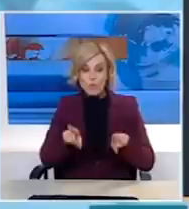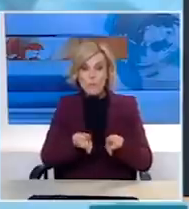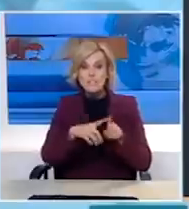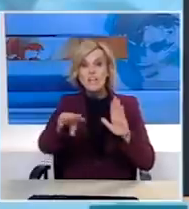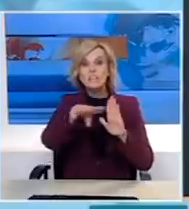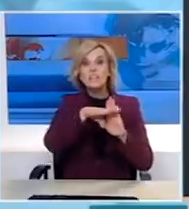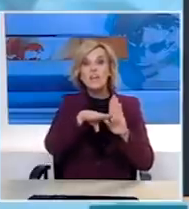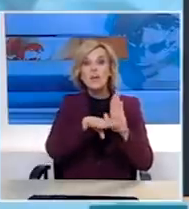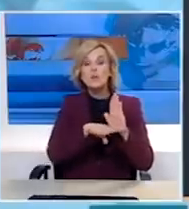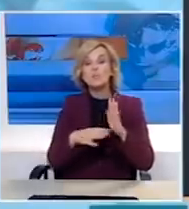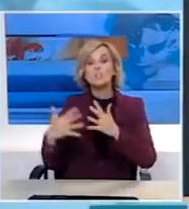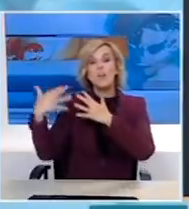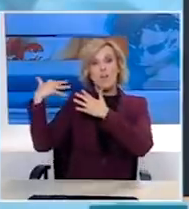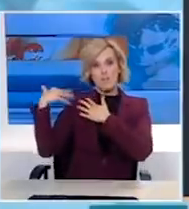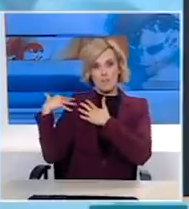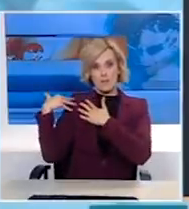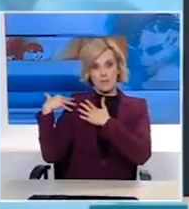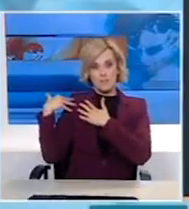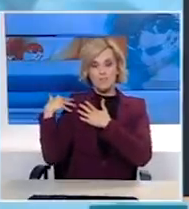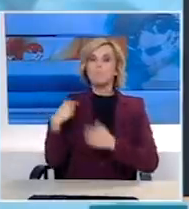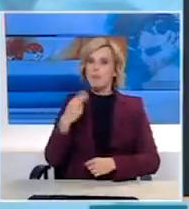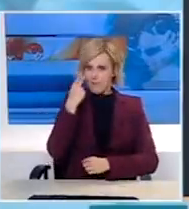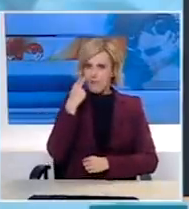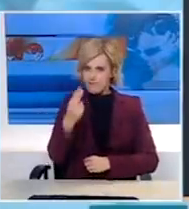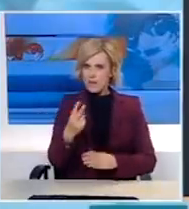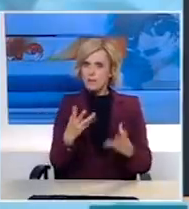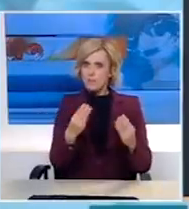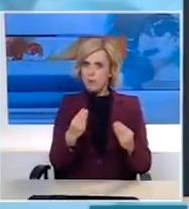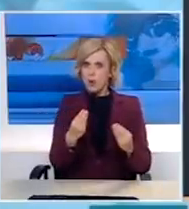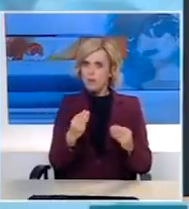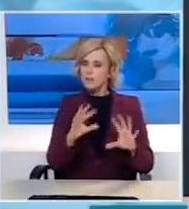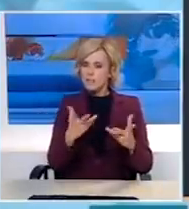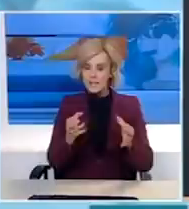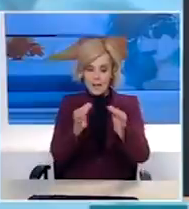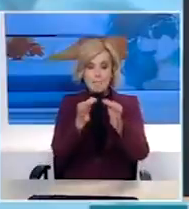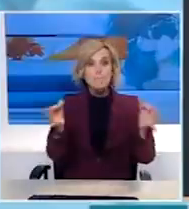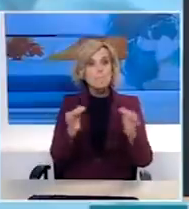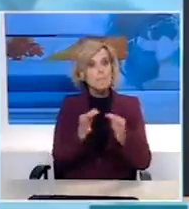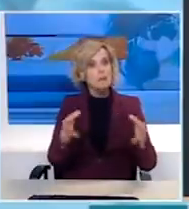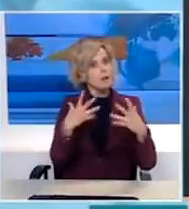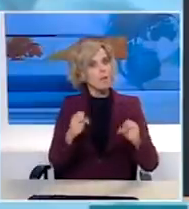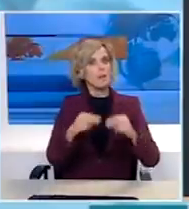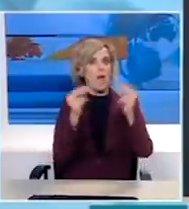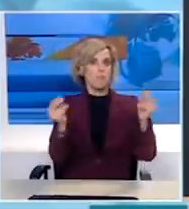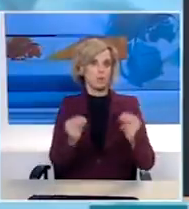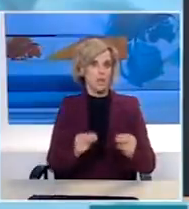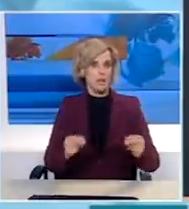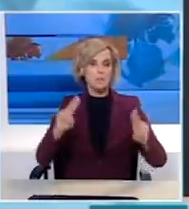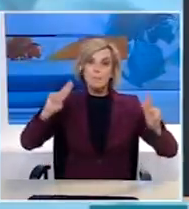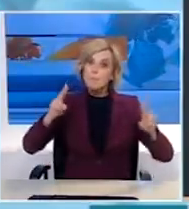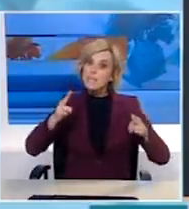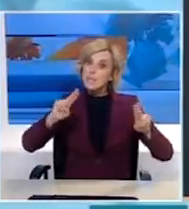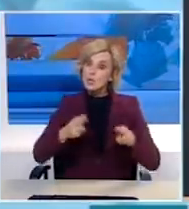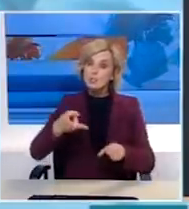Παρά τη σοβαρή κατάσταση, φαίνεται πως με τα μέτρα που λαμβάνουν οι χώρες επιβραδύνεται ο ρυθμός αύξησης των κρουσμάτων και των νεκρών. Η